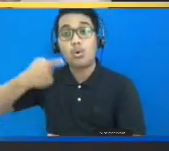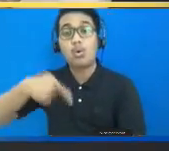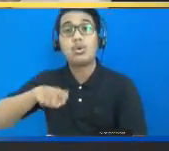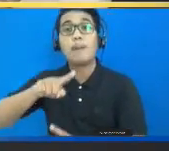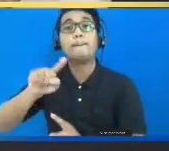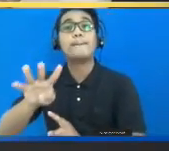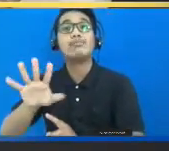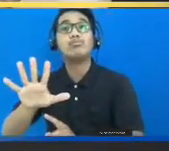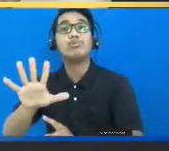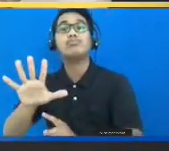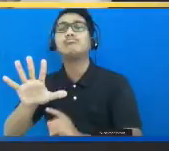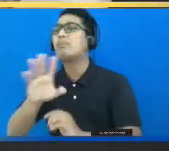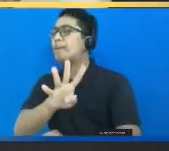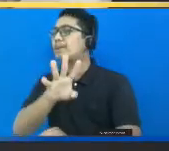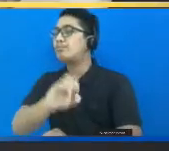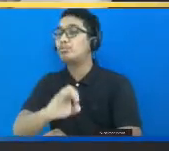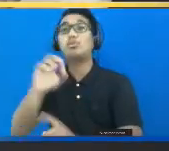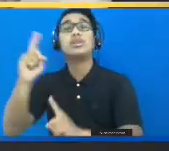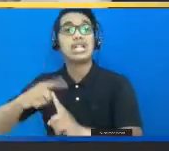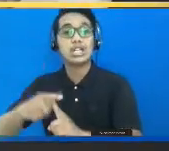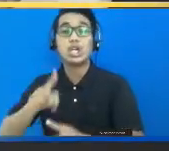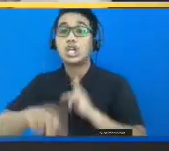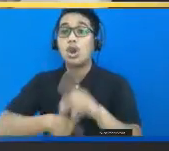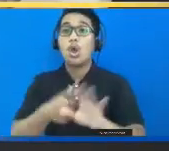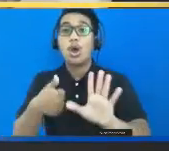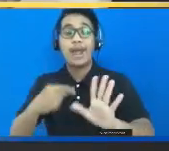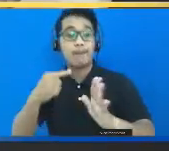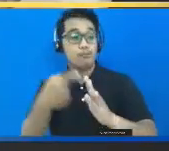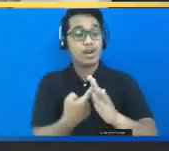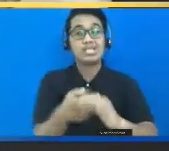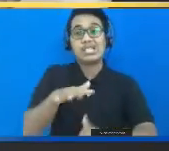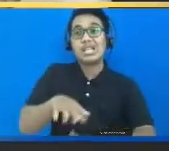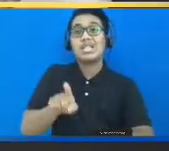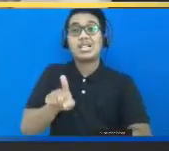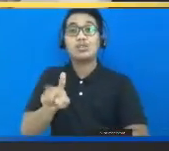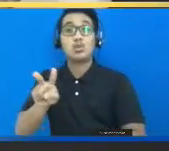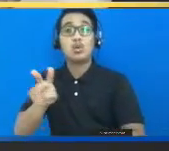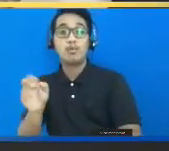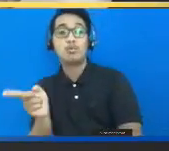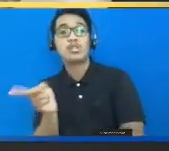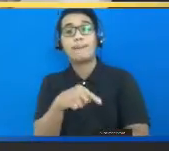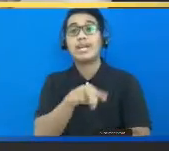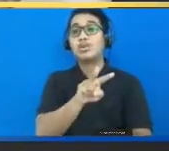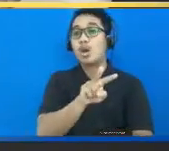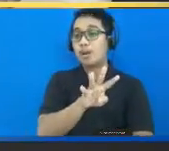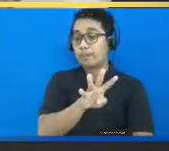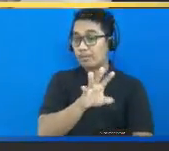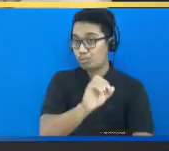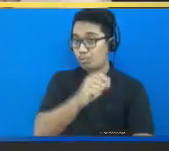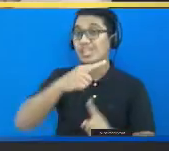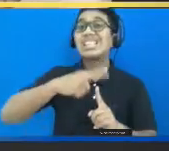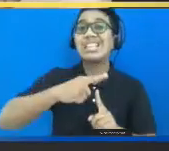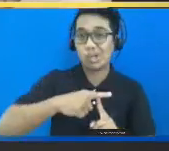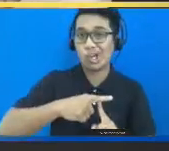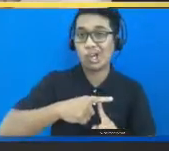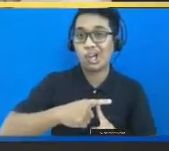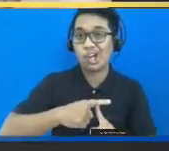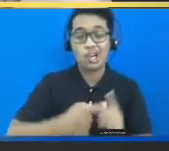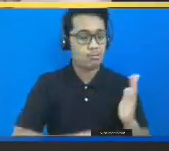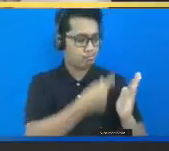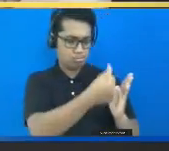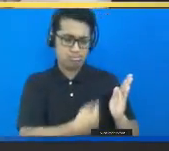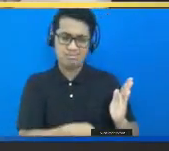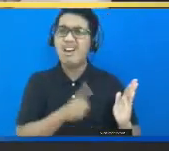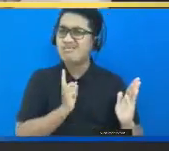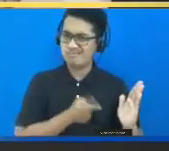kasih sekitar tiga bulan atau enam bantu sekitar 120-200 40 triliun dan menurut saya Lokasinya